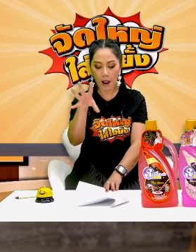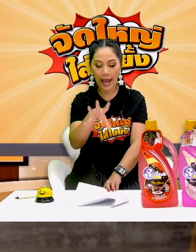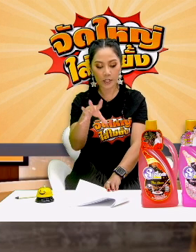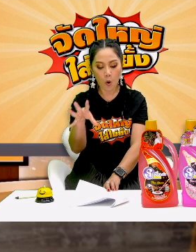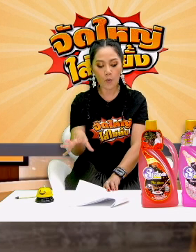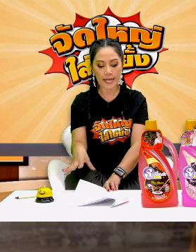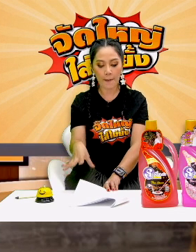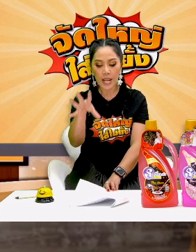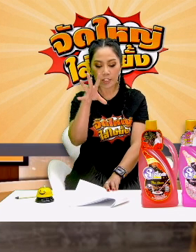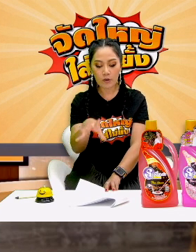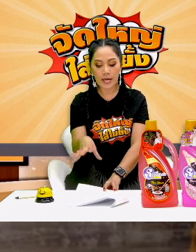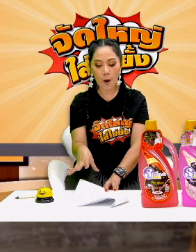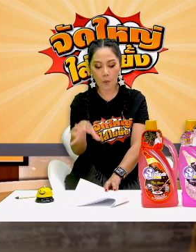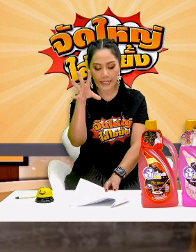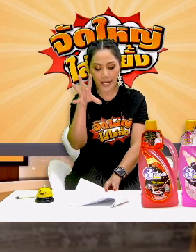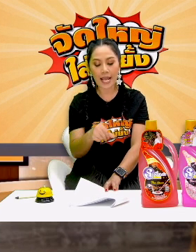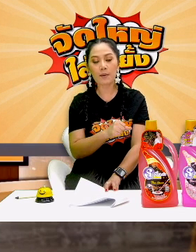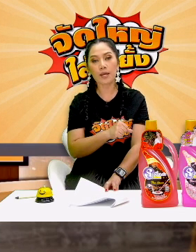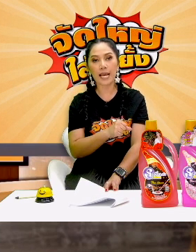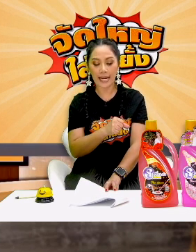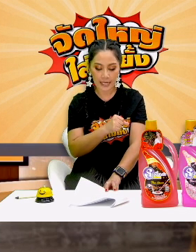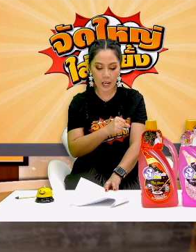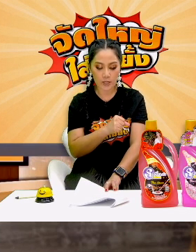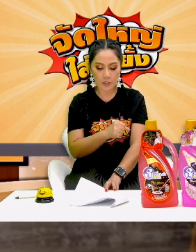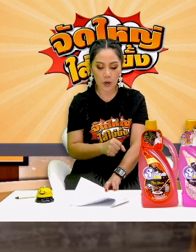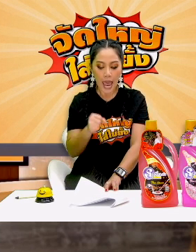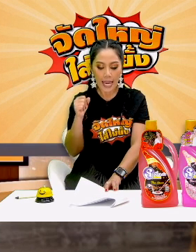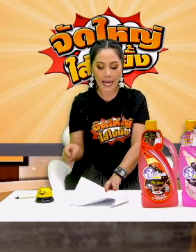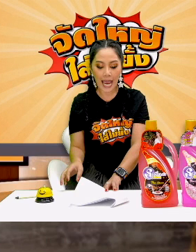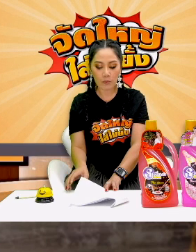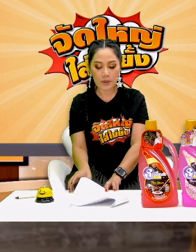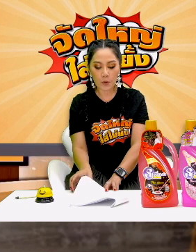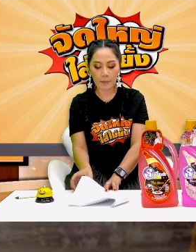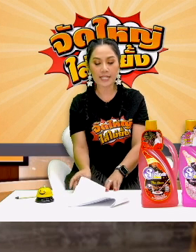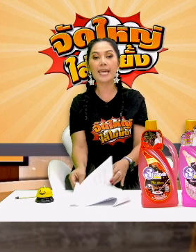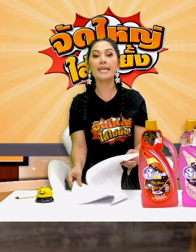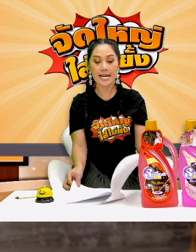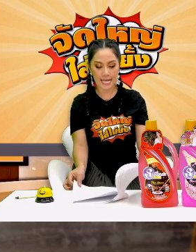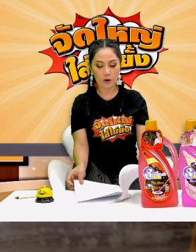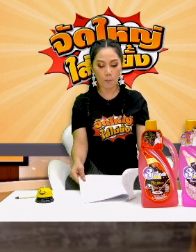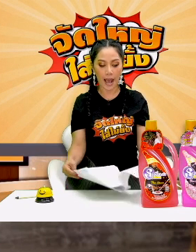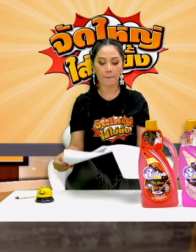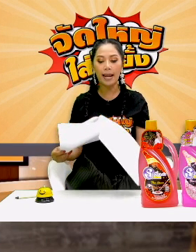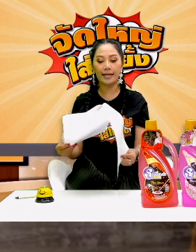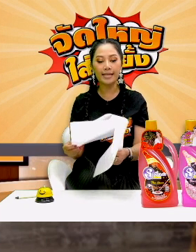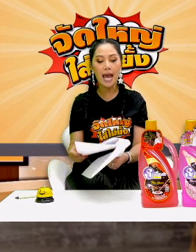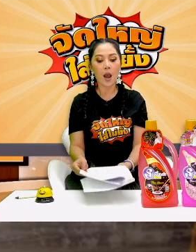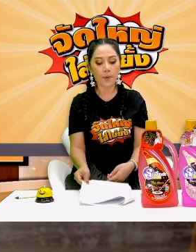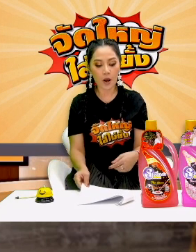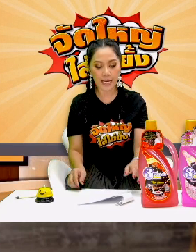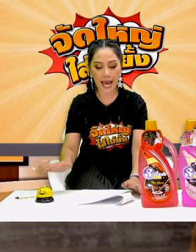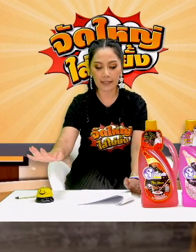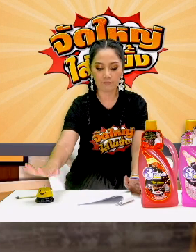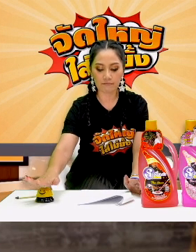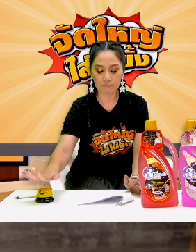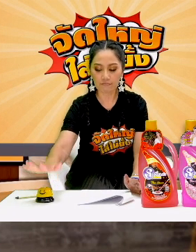บแล้วก็หายจากโควิดเนี่ยเจ้าหน้าที่ก็บอกว่าจะเร่งดำเนินการให้เร็วที่สุดและคาดว่าจะมีความชัดเจนในเดือนนี้กุมภาพันธ์นะจ๊ะเพราะ